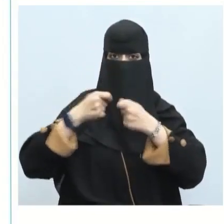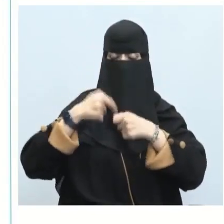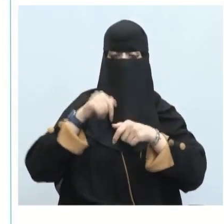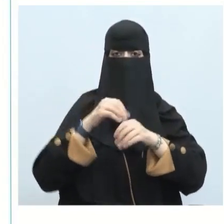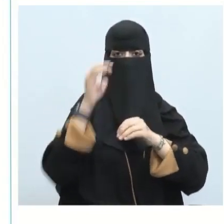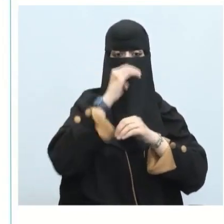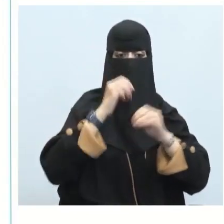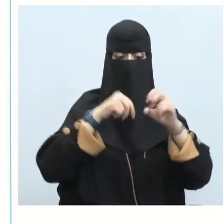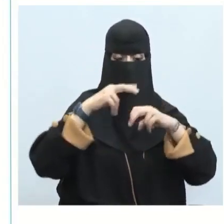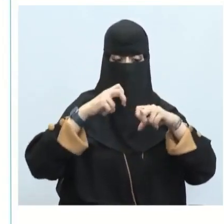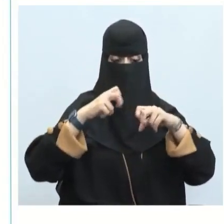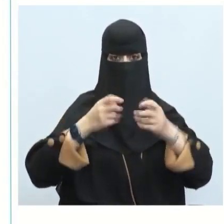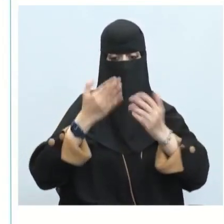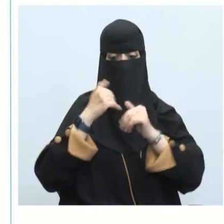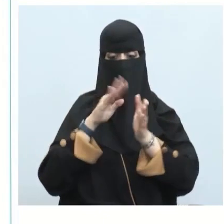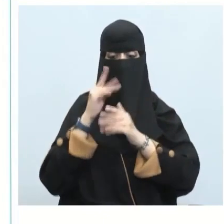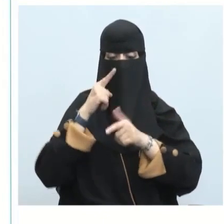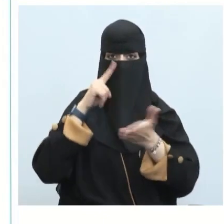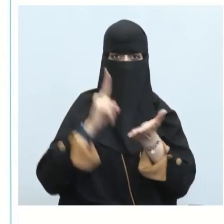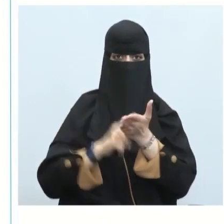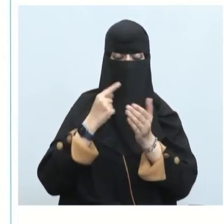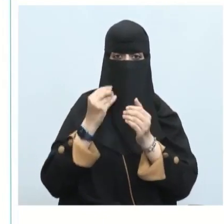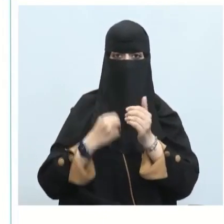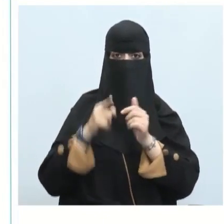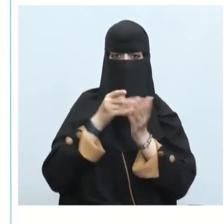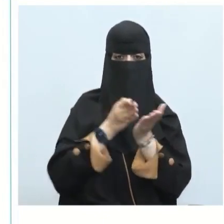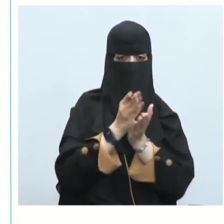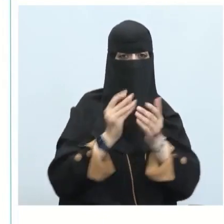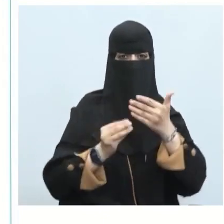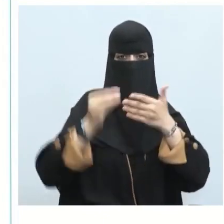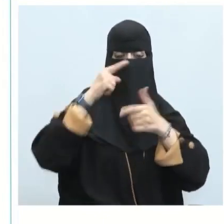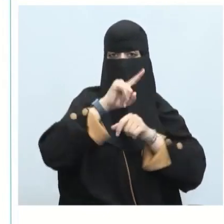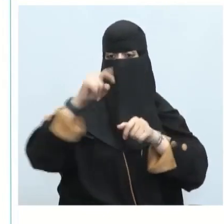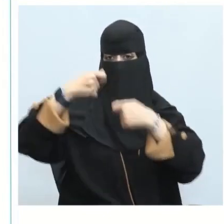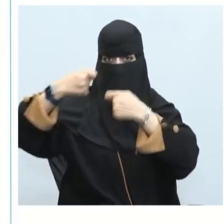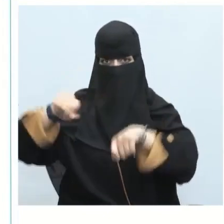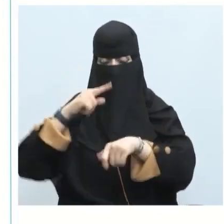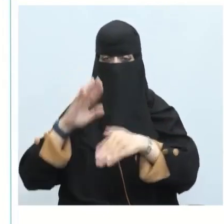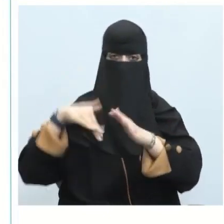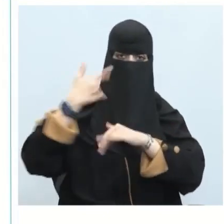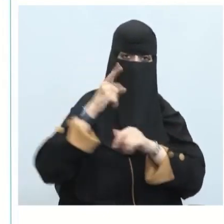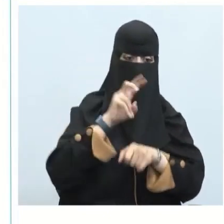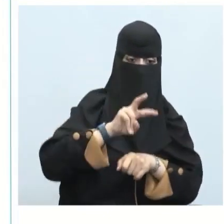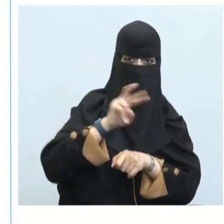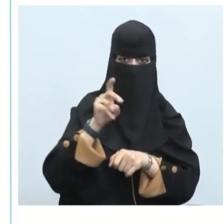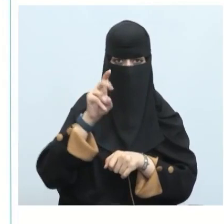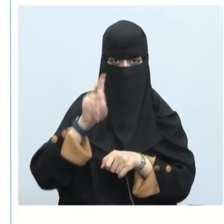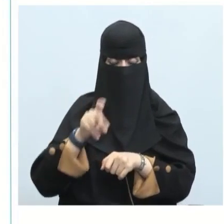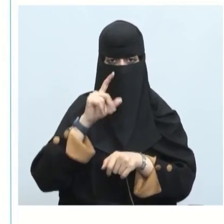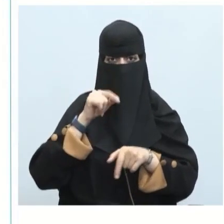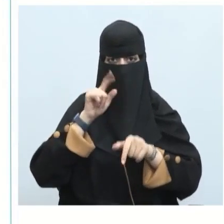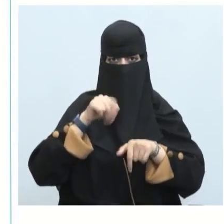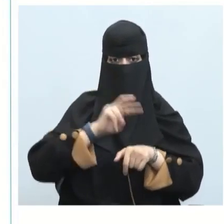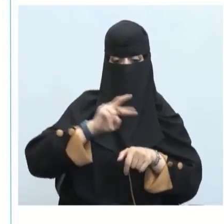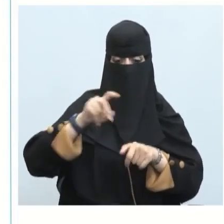محركات البحث يجب اتباع طريقه البحث غير المدفوع او الدفع عند النقر حيث ان